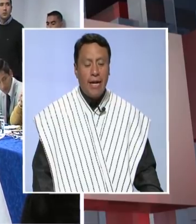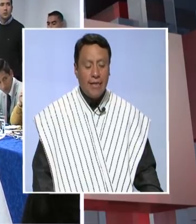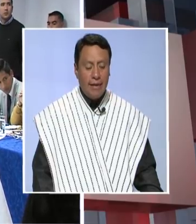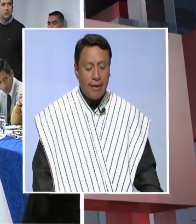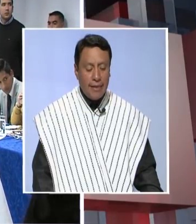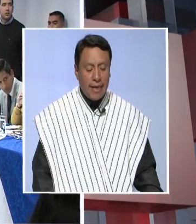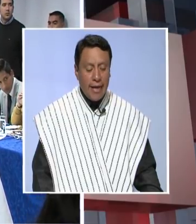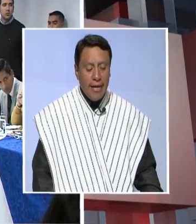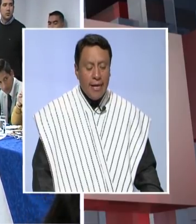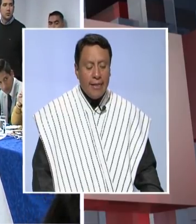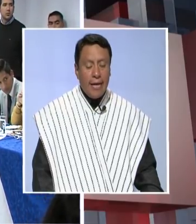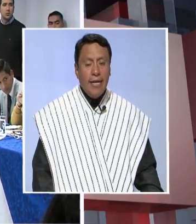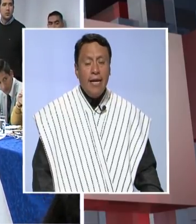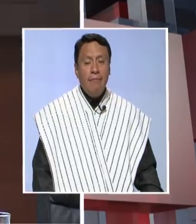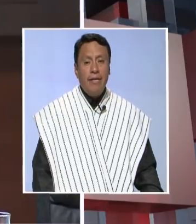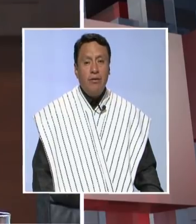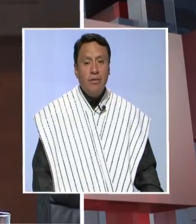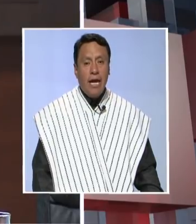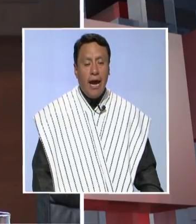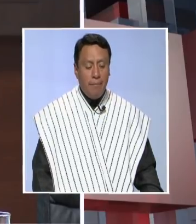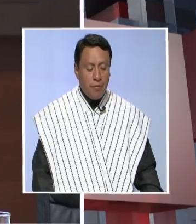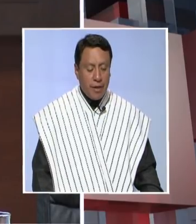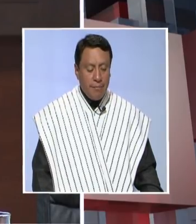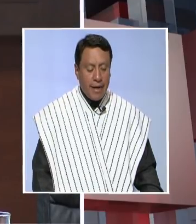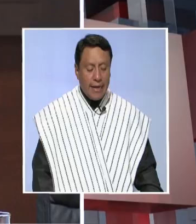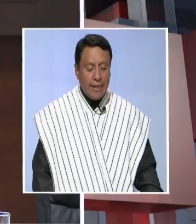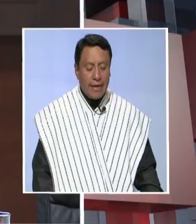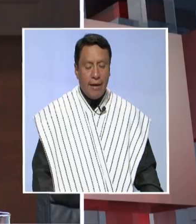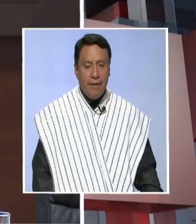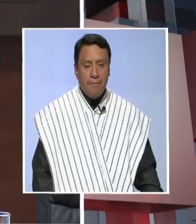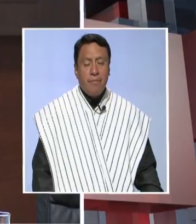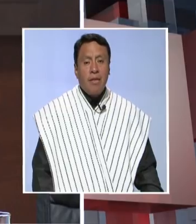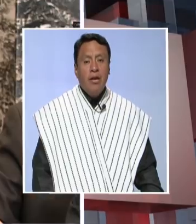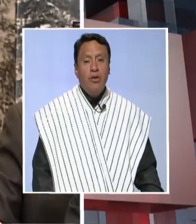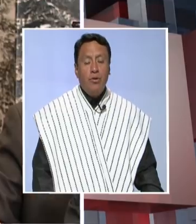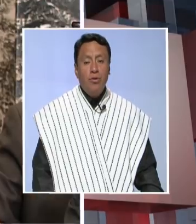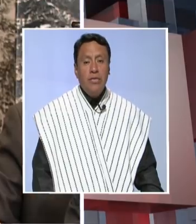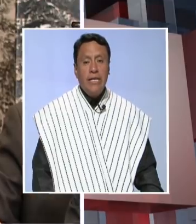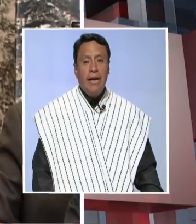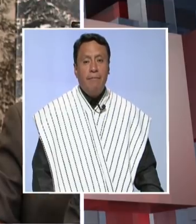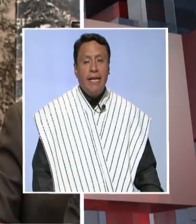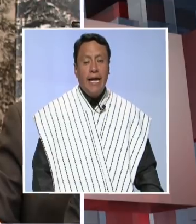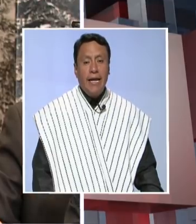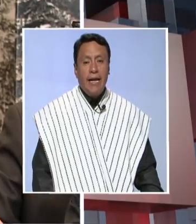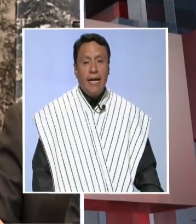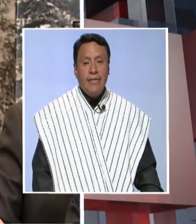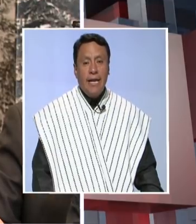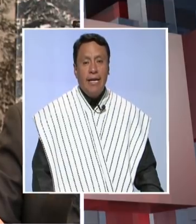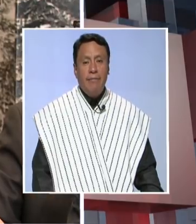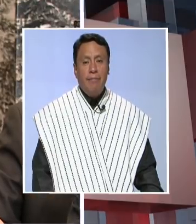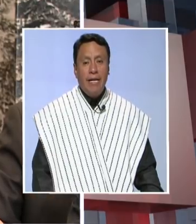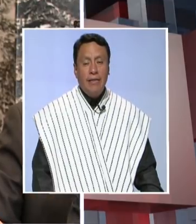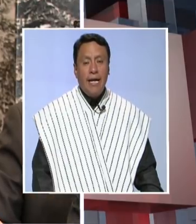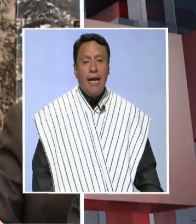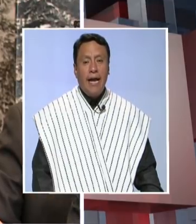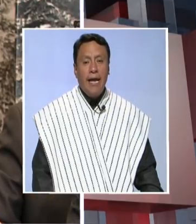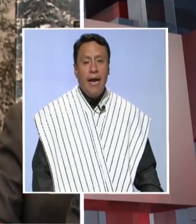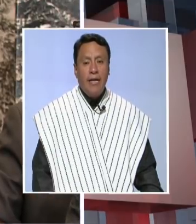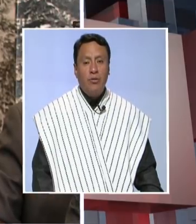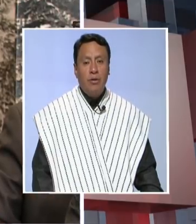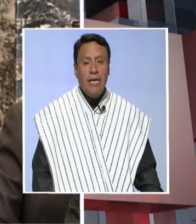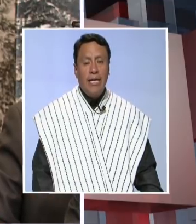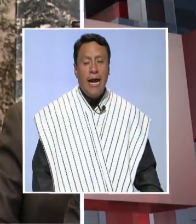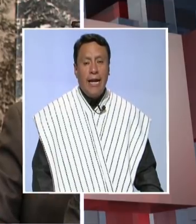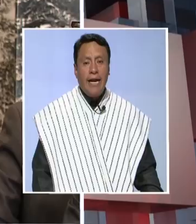imata nyaupangwan katinamanta Daniel Mendoza apugima kanirkami. Nyukunchika manara kasna imamanta